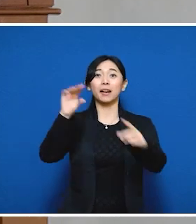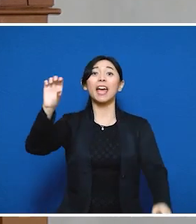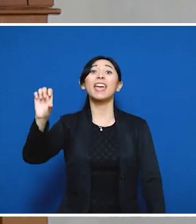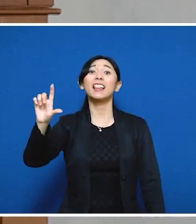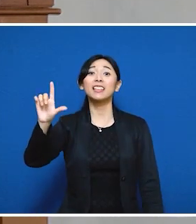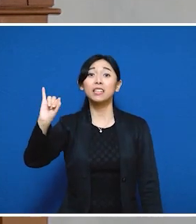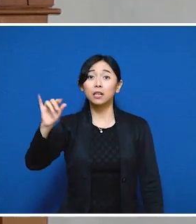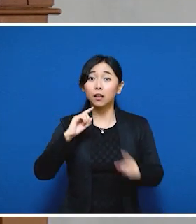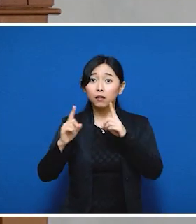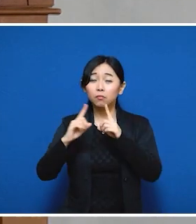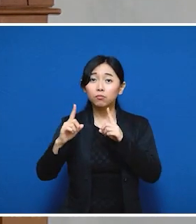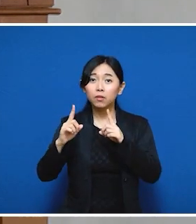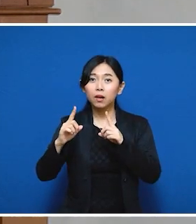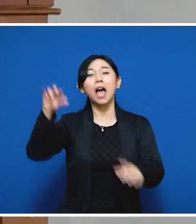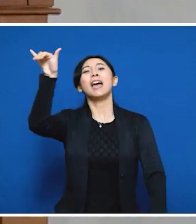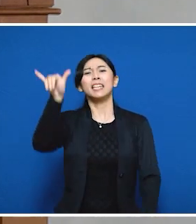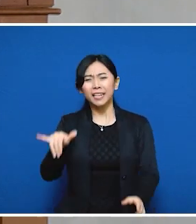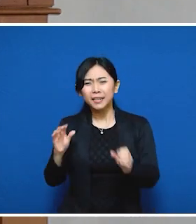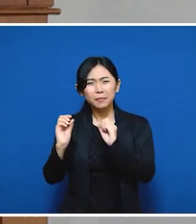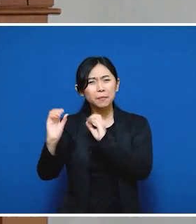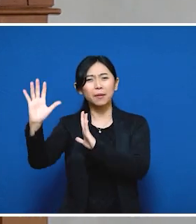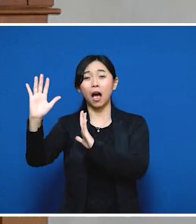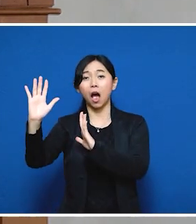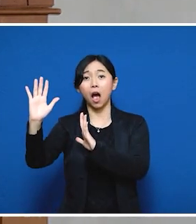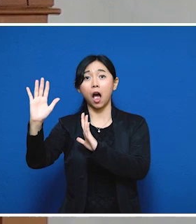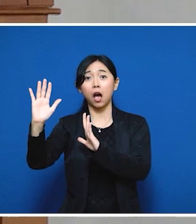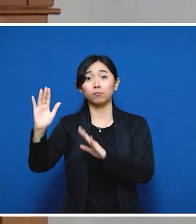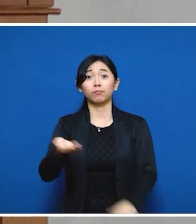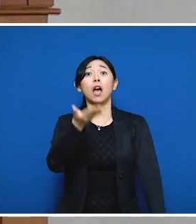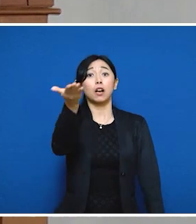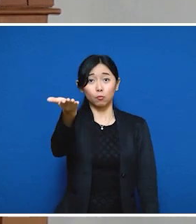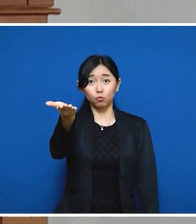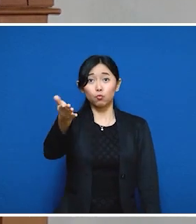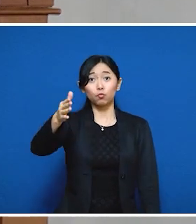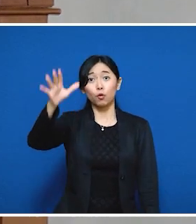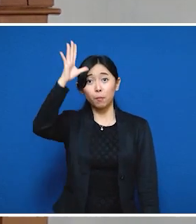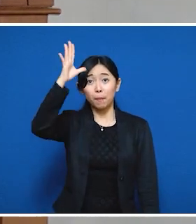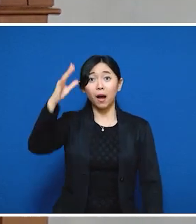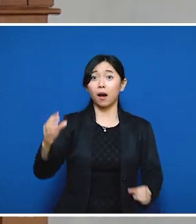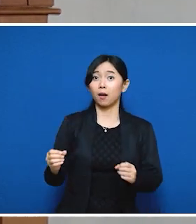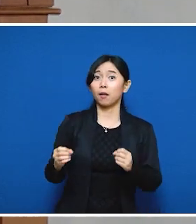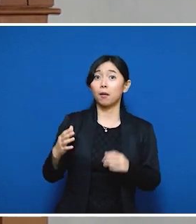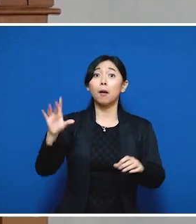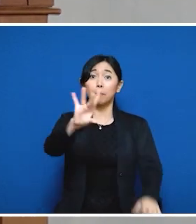katanya, "Ya Bapa, bukankah Bapa memanggil